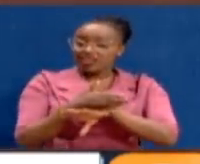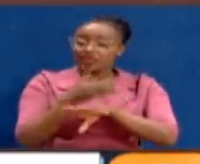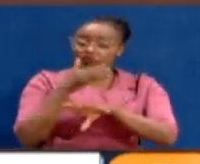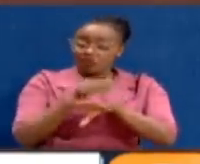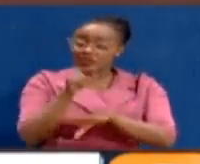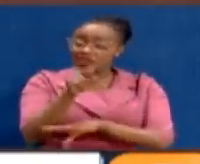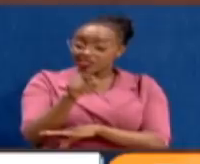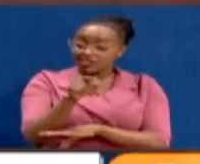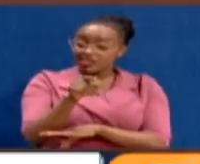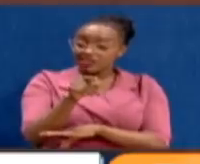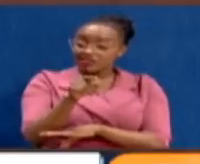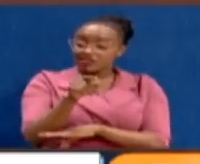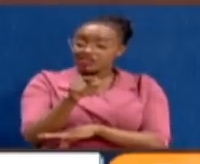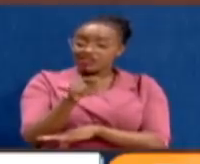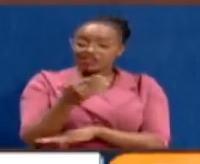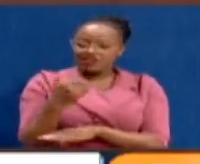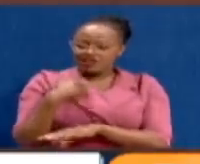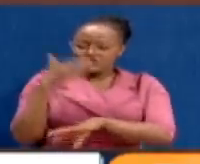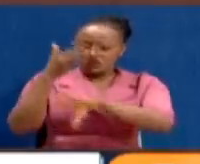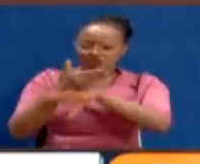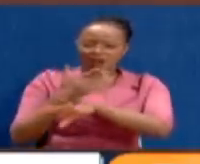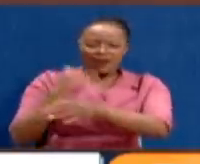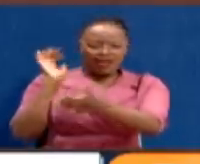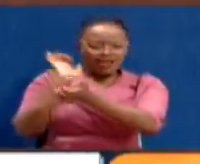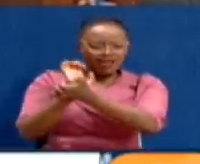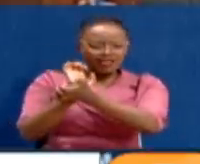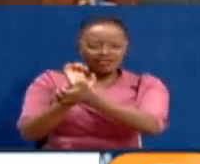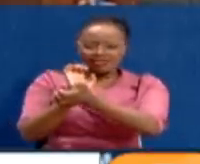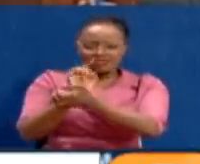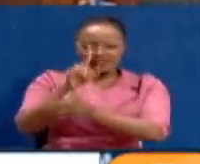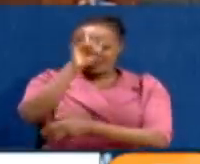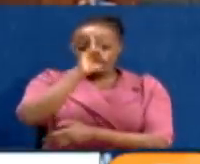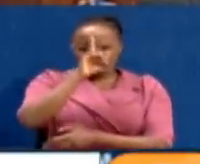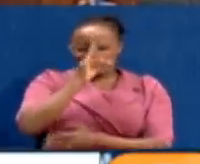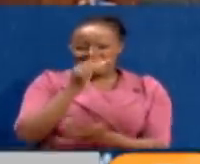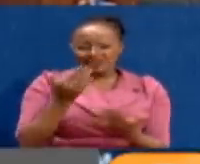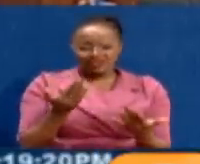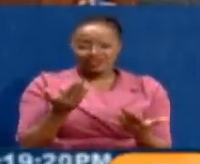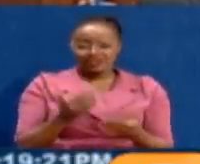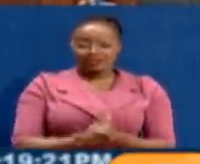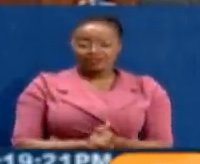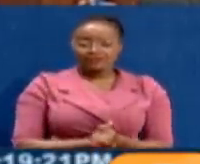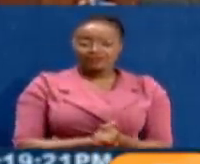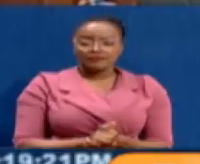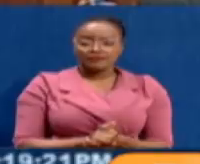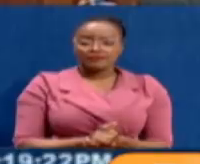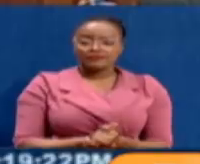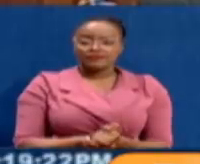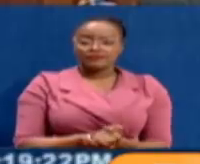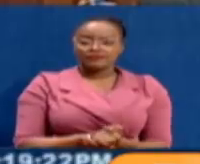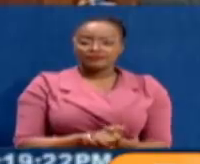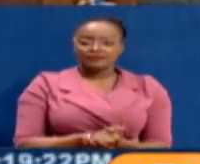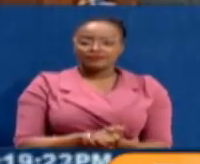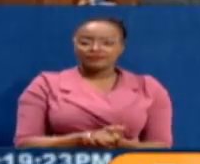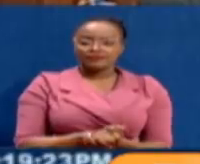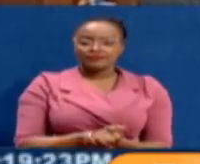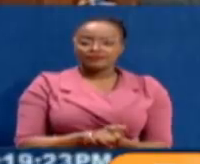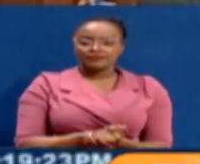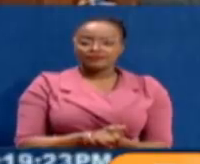That has stigmatized my arrest. Surely. Francis Gashuri, Runinga ya Citizen.